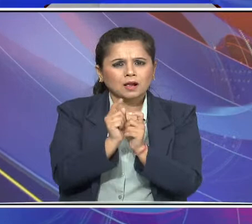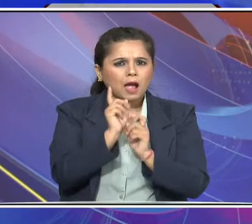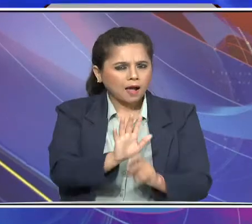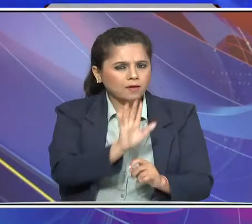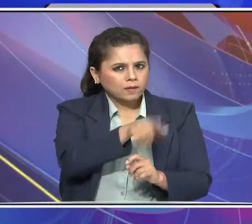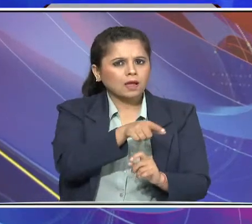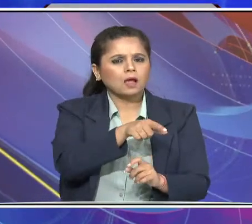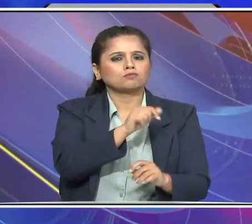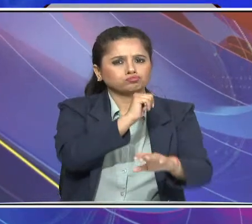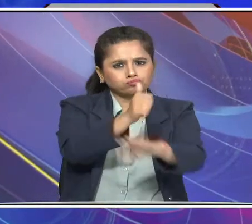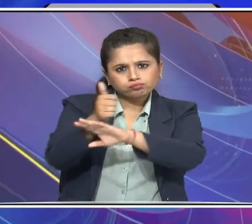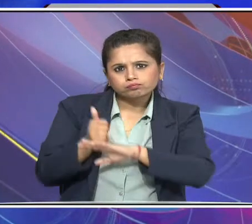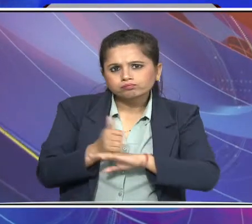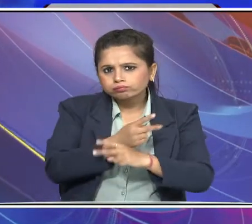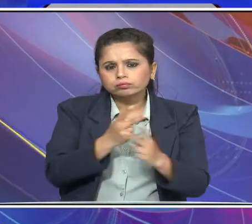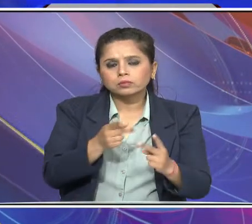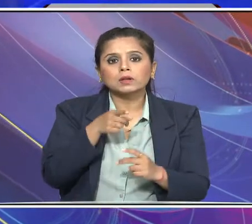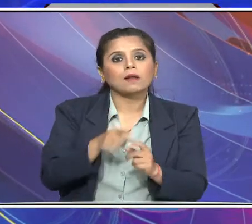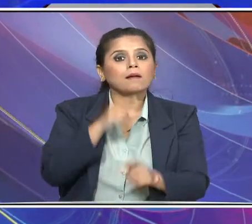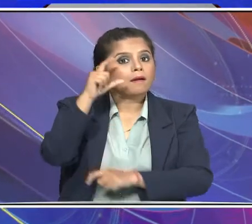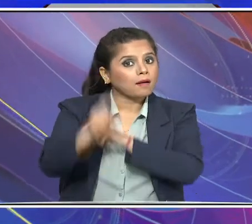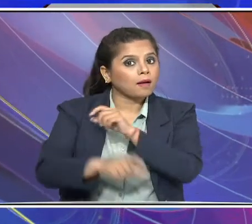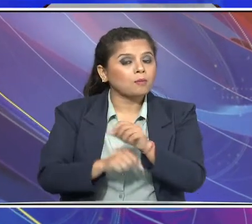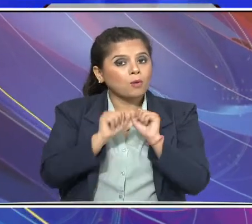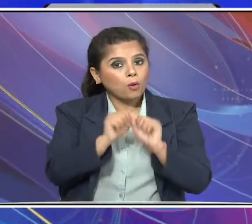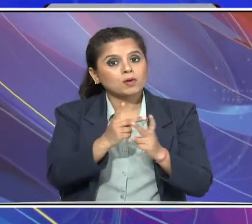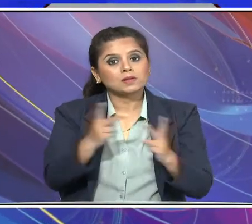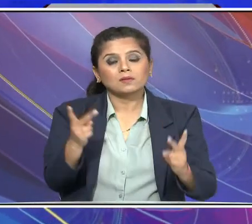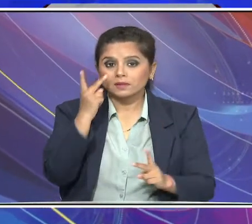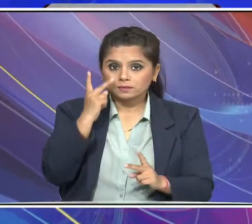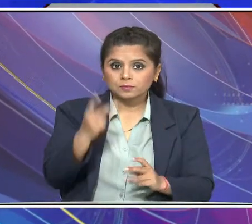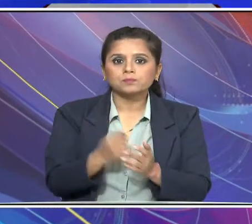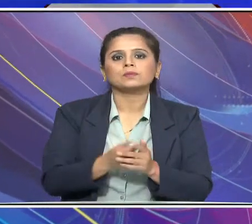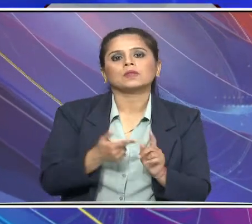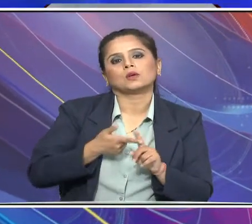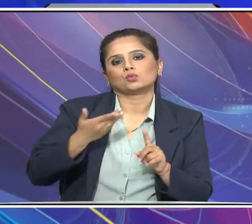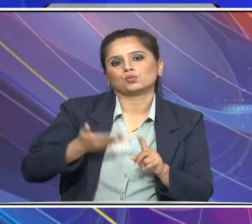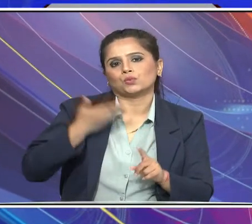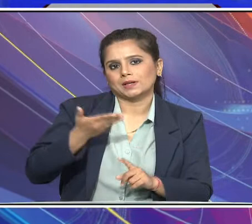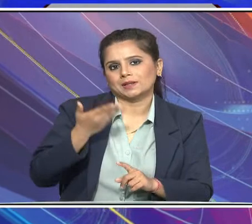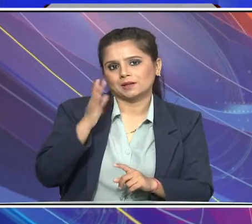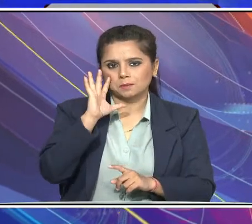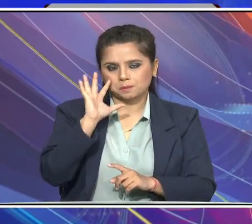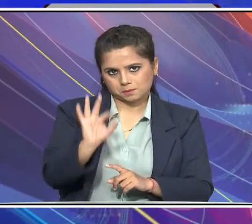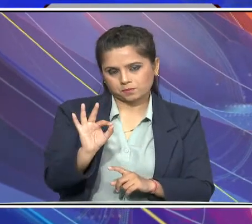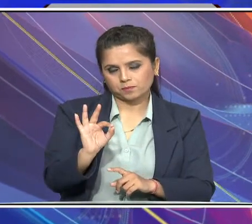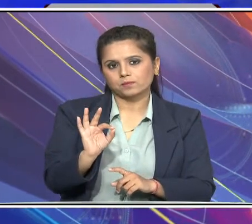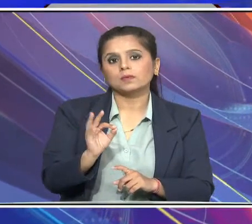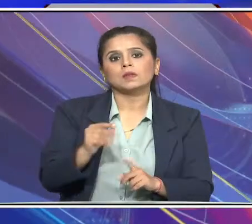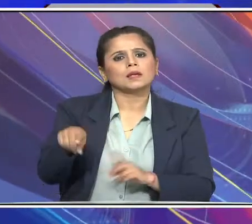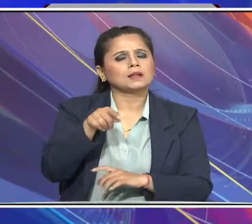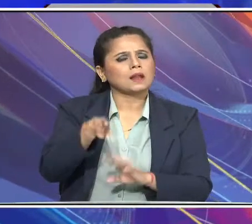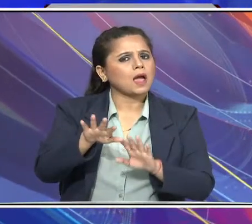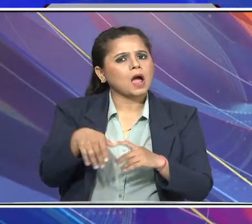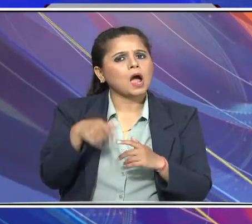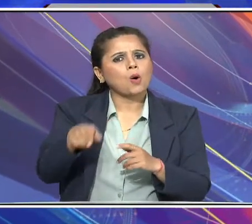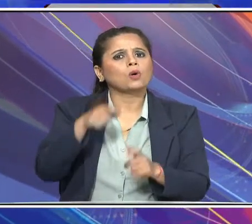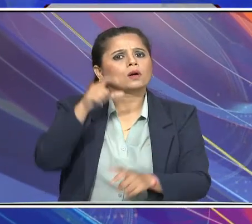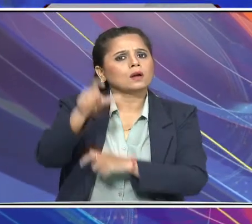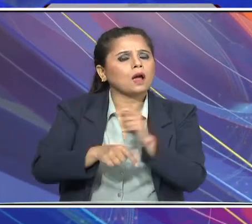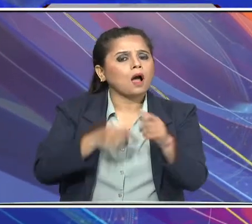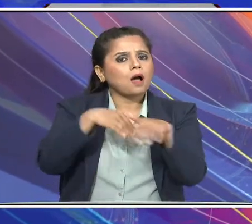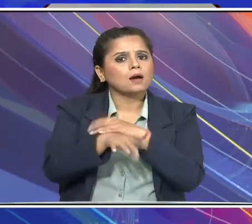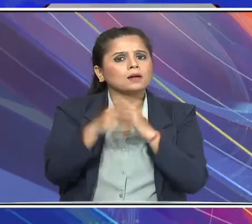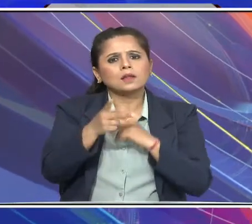तो यह सब इंडस्ट्रीज के लिए ट्रेनिंग की आवश्यकता होती है तो किस किस इंडस्ट्रीज में